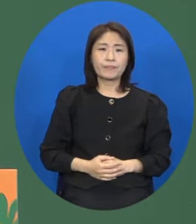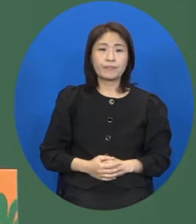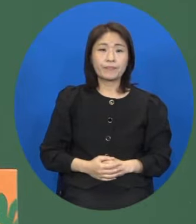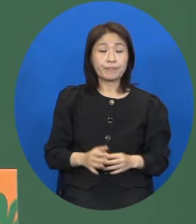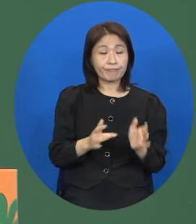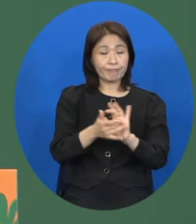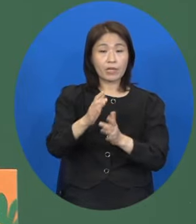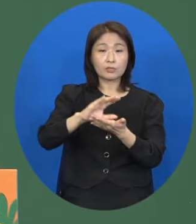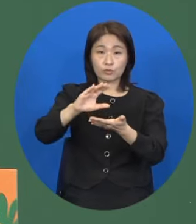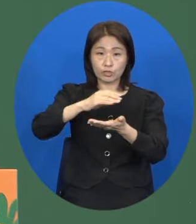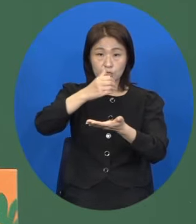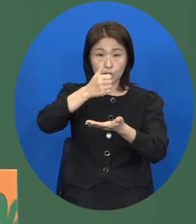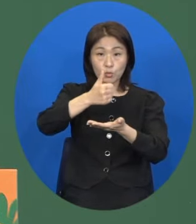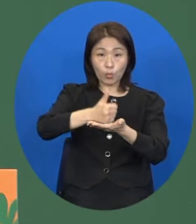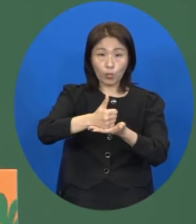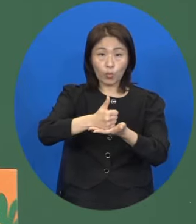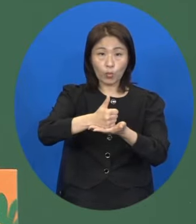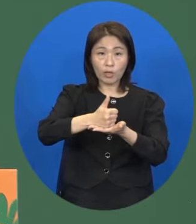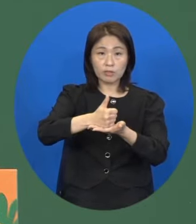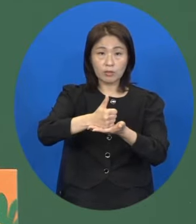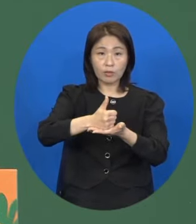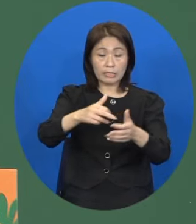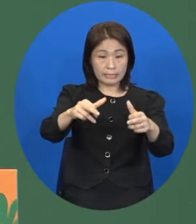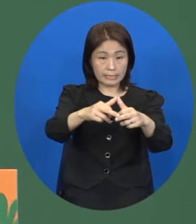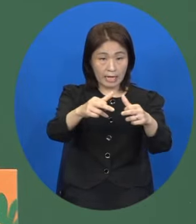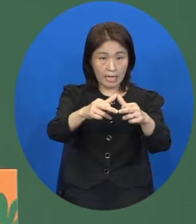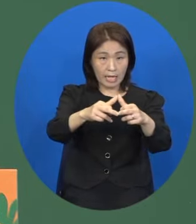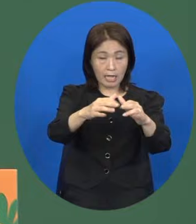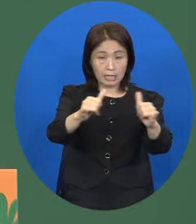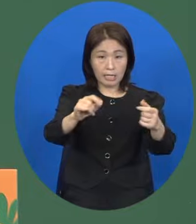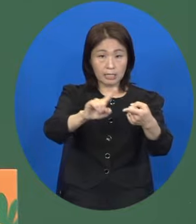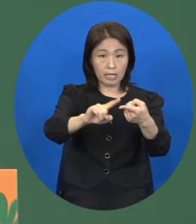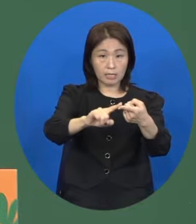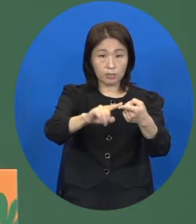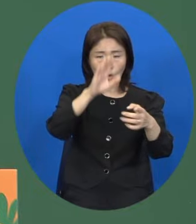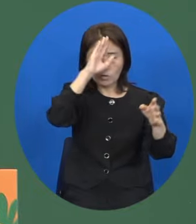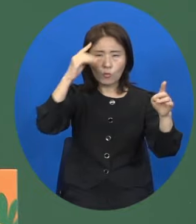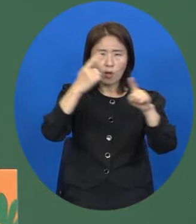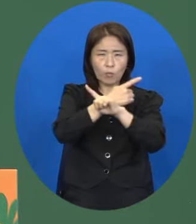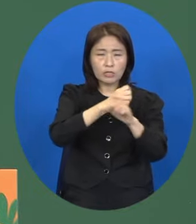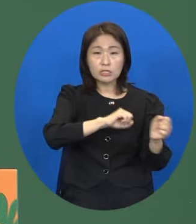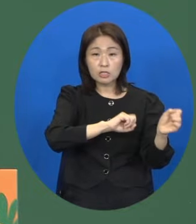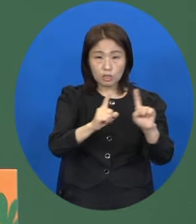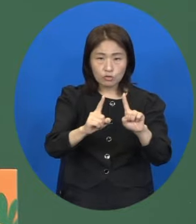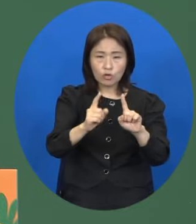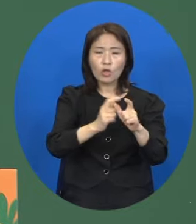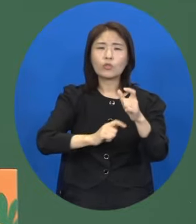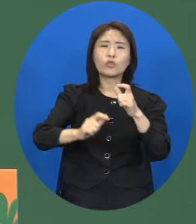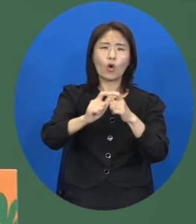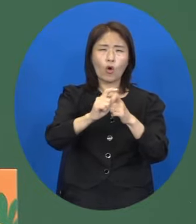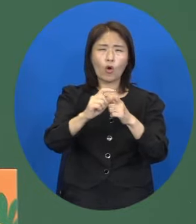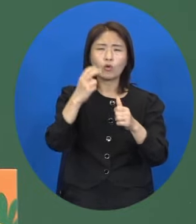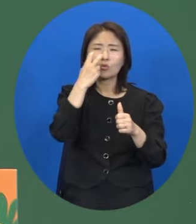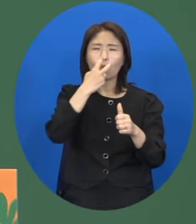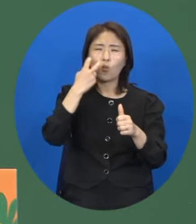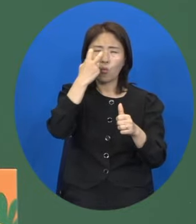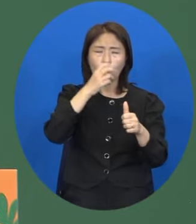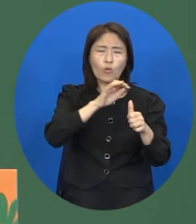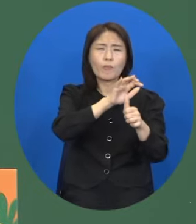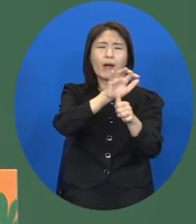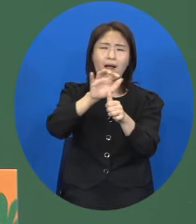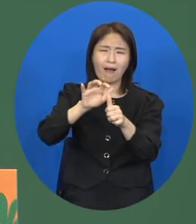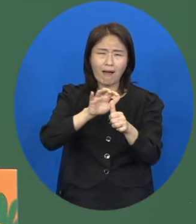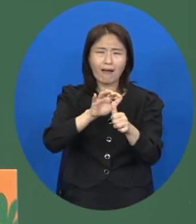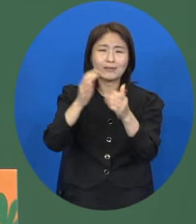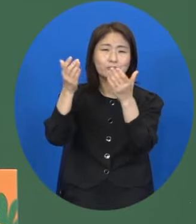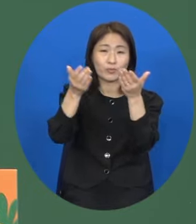예수 그리스도께서는 장애인을 치유하시고 회복하실 뿐 아니라 돌봐주십니다.